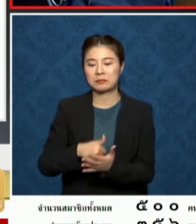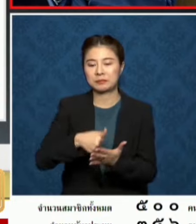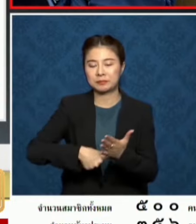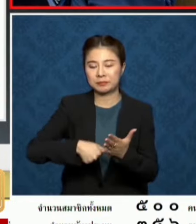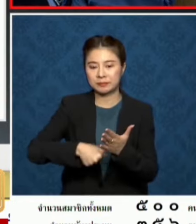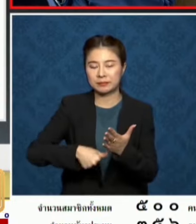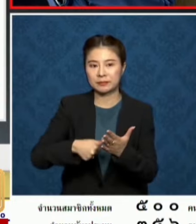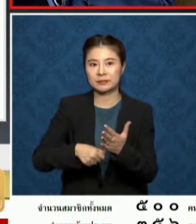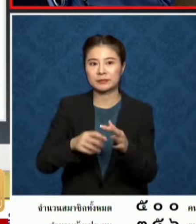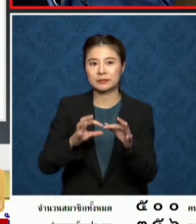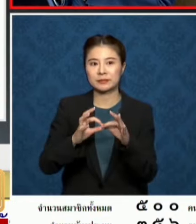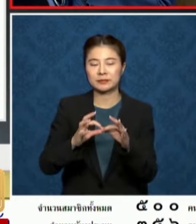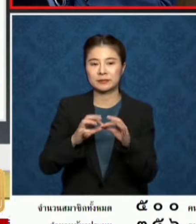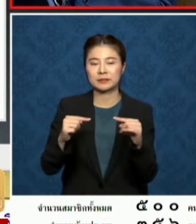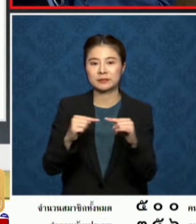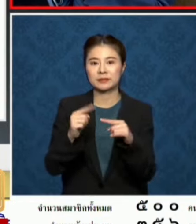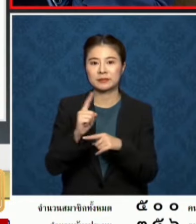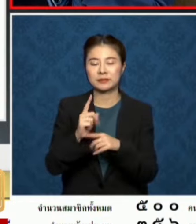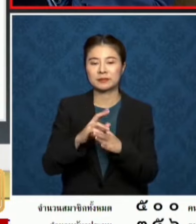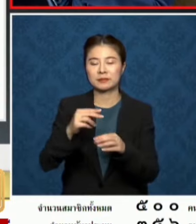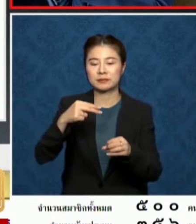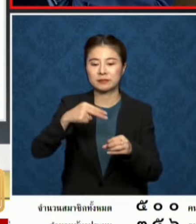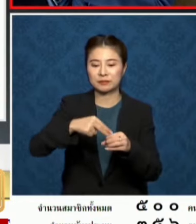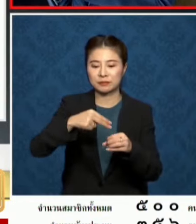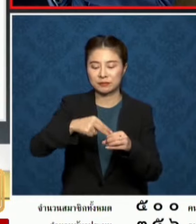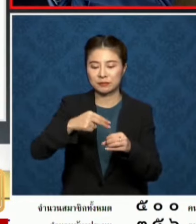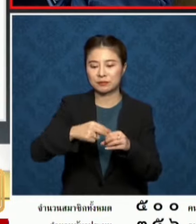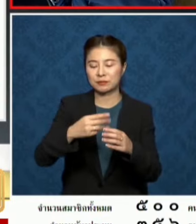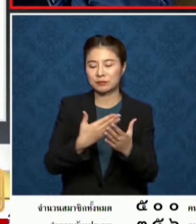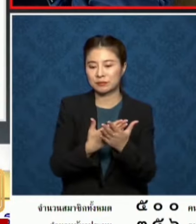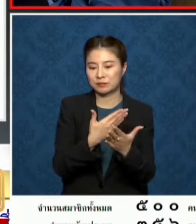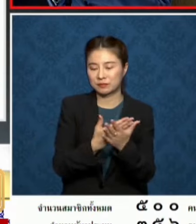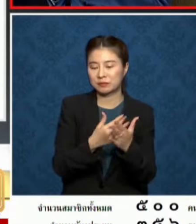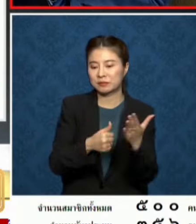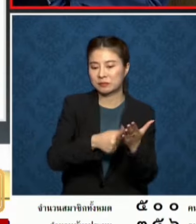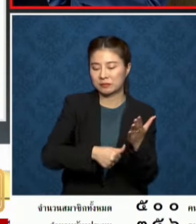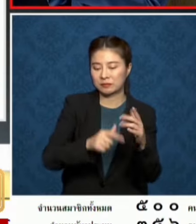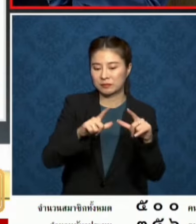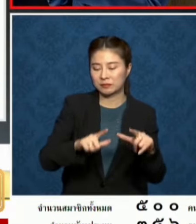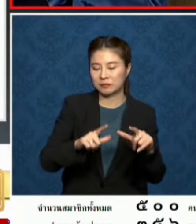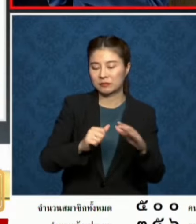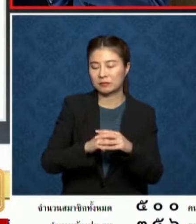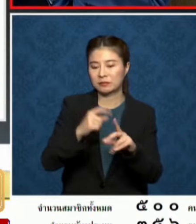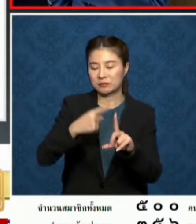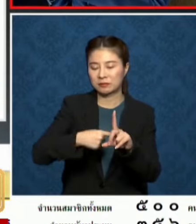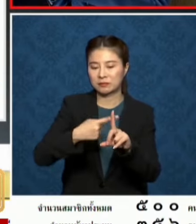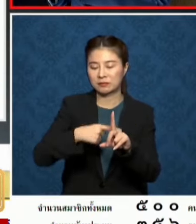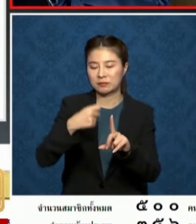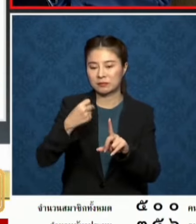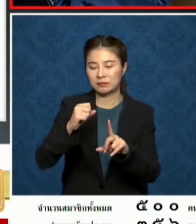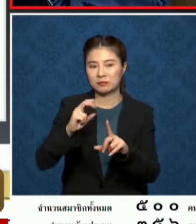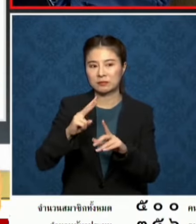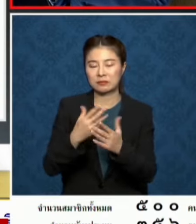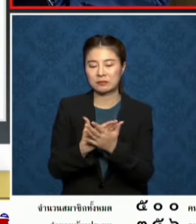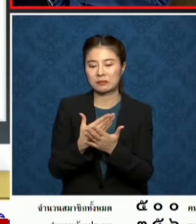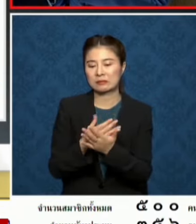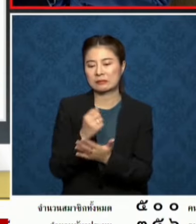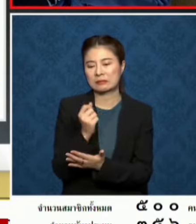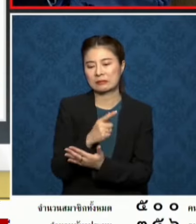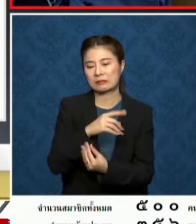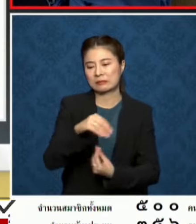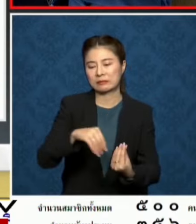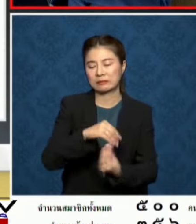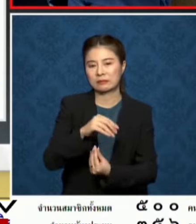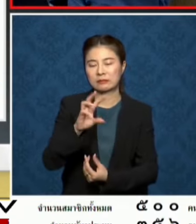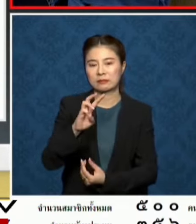รับการลดค่าใช้จ่ายเรื่องของราคาน้ำมันให้กับประชาชนนะคะทั้ง12เดือนเนี่ยน่าจะใช้ไป 60,000 ล้านตอนนี้4เดือนแรกเนี่ย